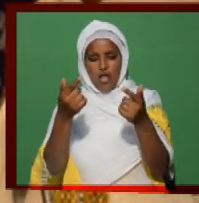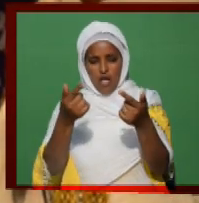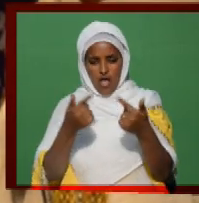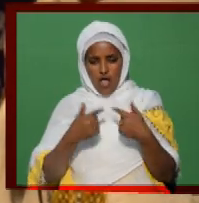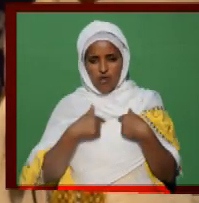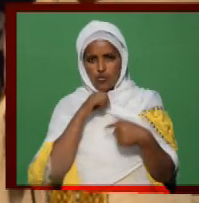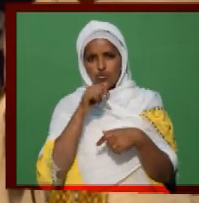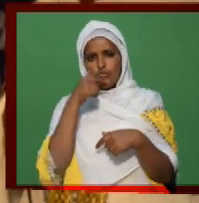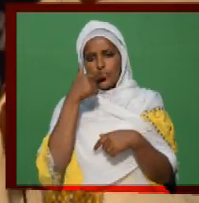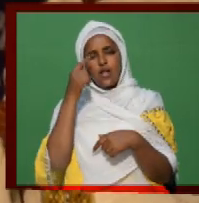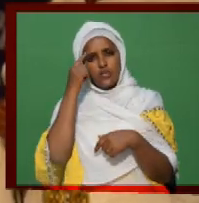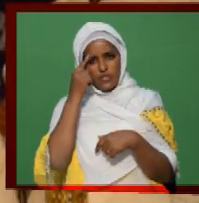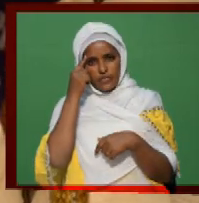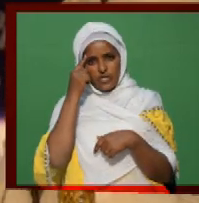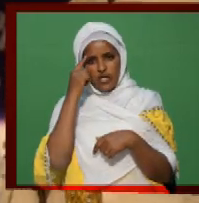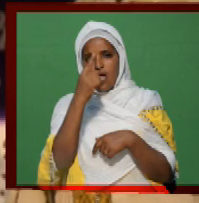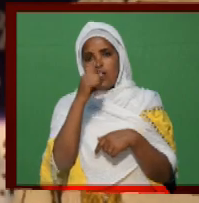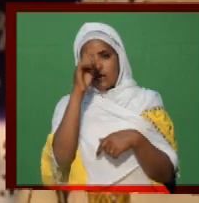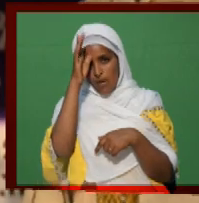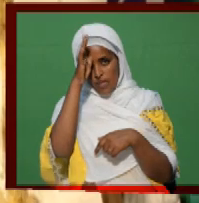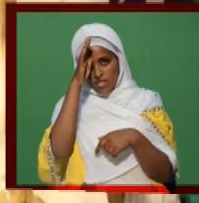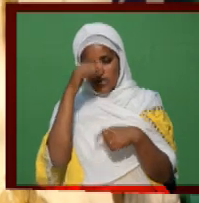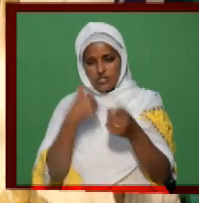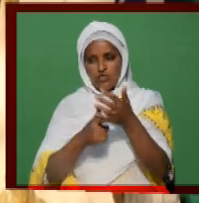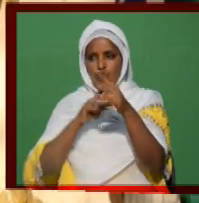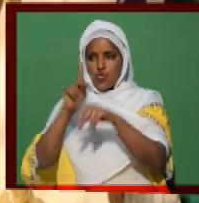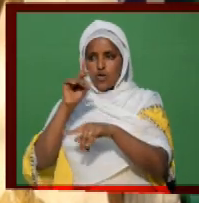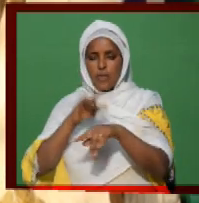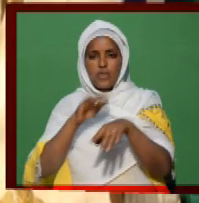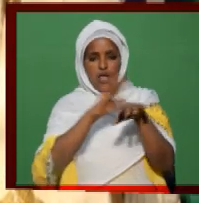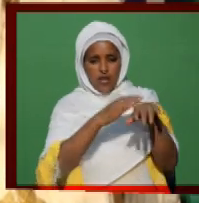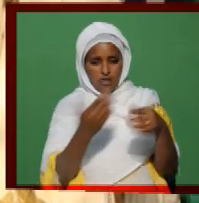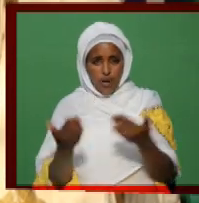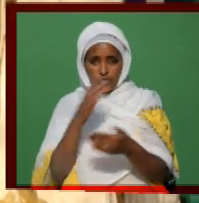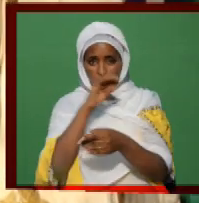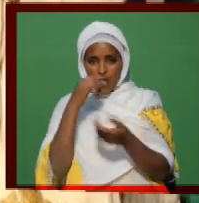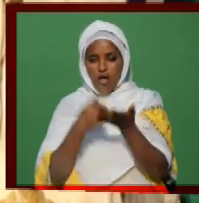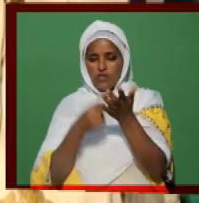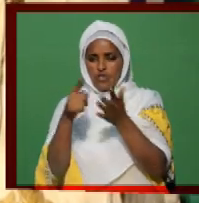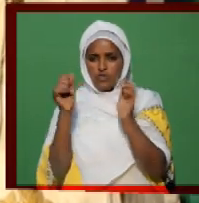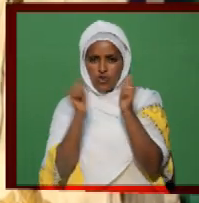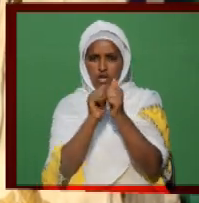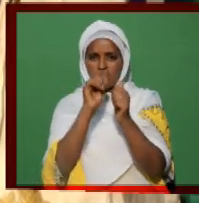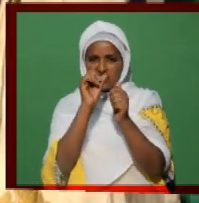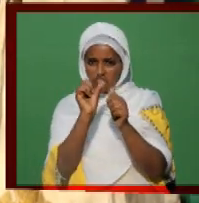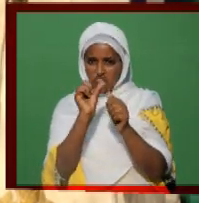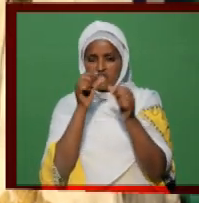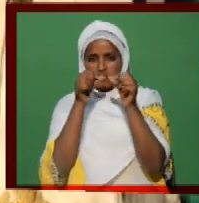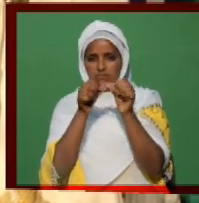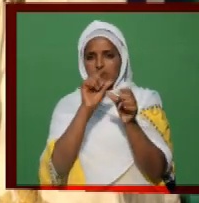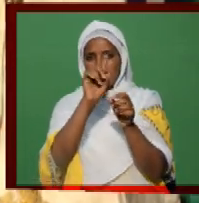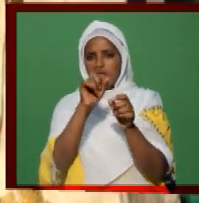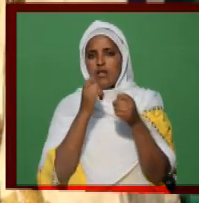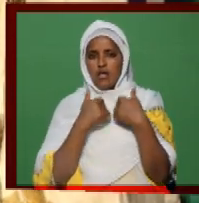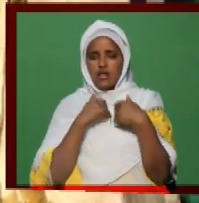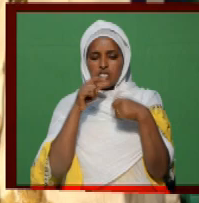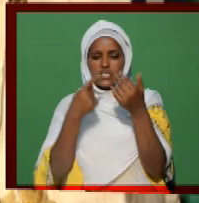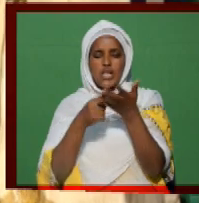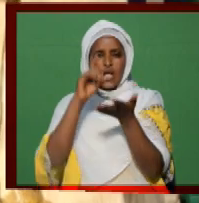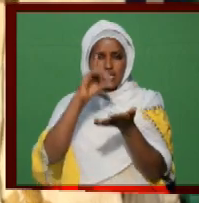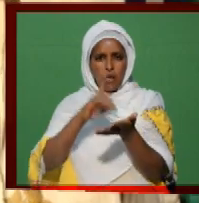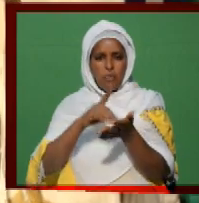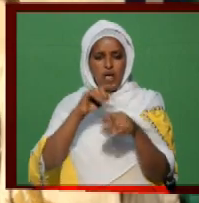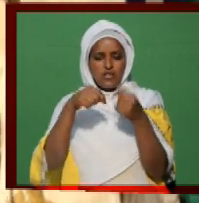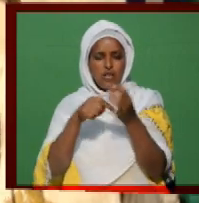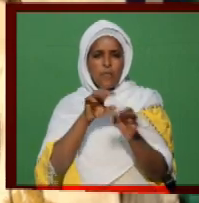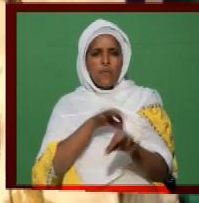ብለን አሰብን። እናም አንድ አባት እዚህ መድረክ ላይ እንጋብዝና እርሳቸው ጋር ትንሽ ጥያቄዎች አሉ። ስለ ከተማዋ